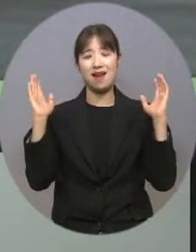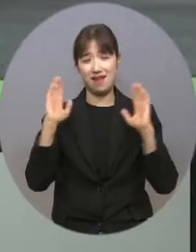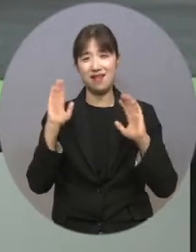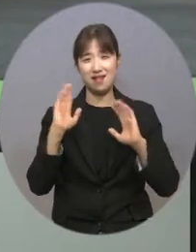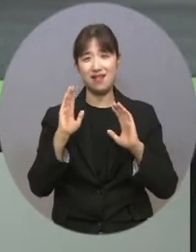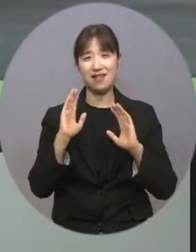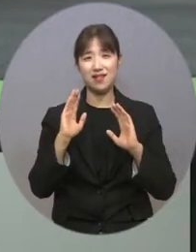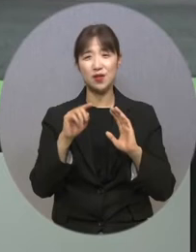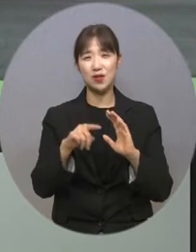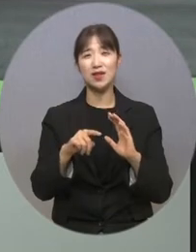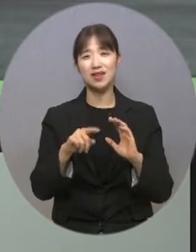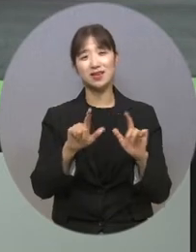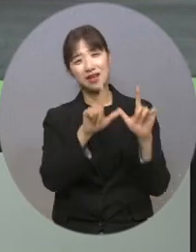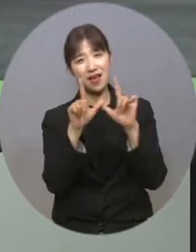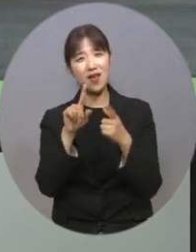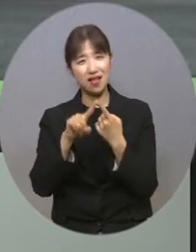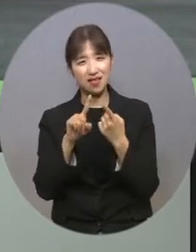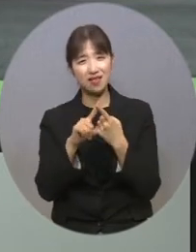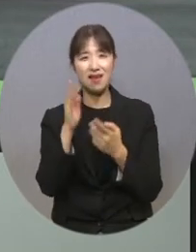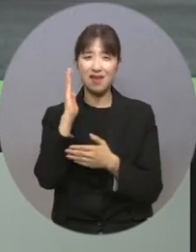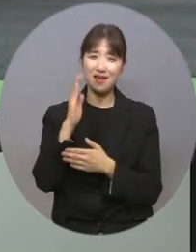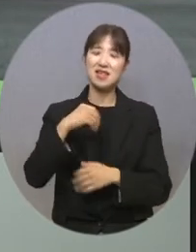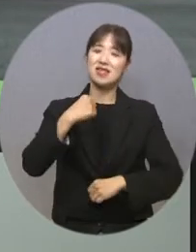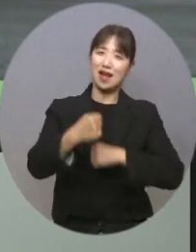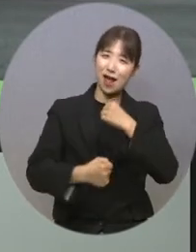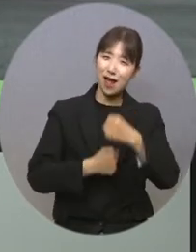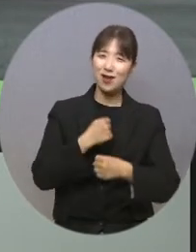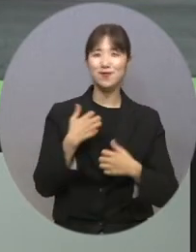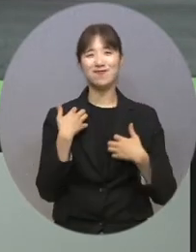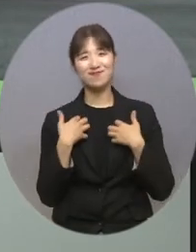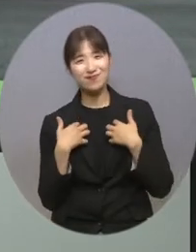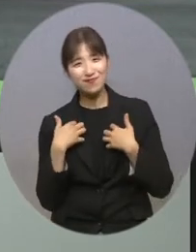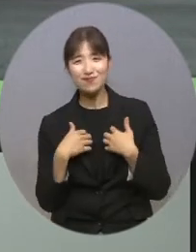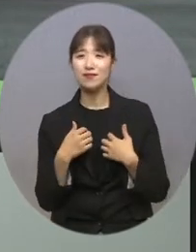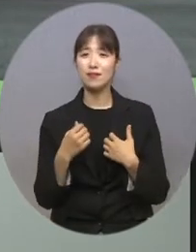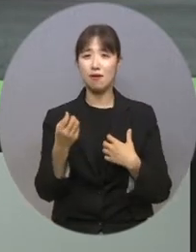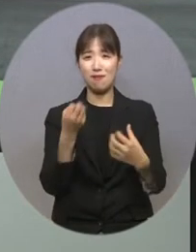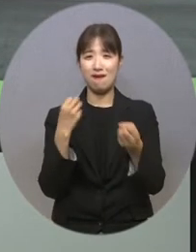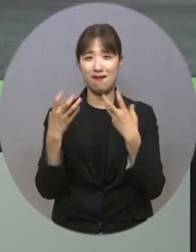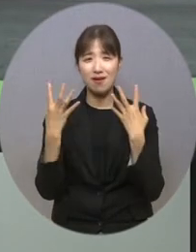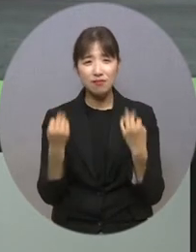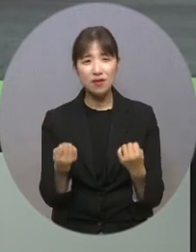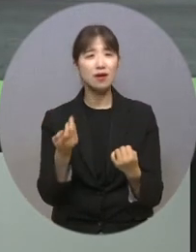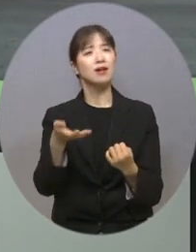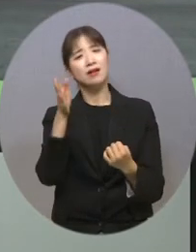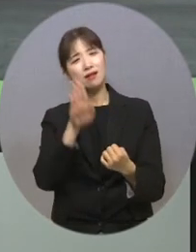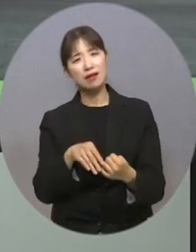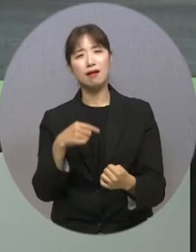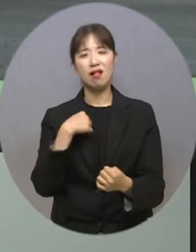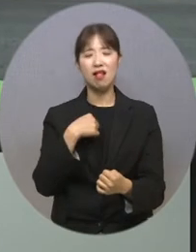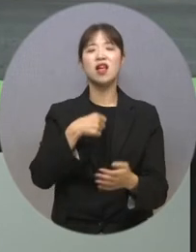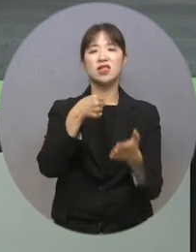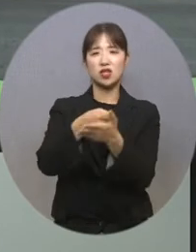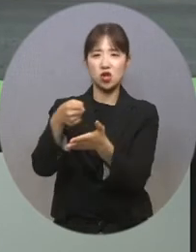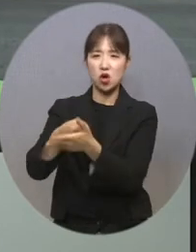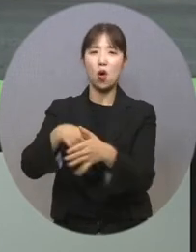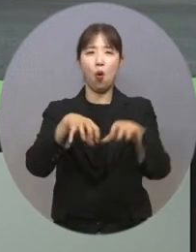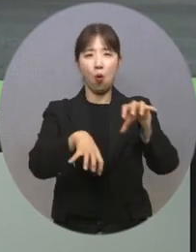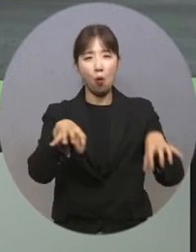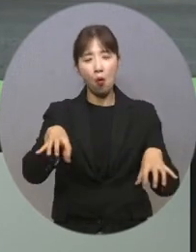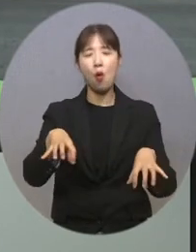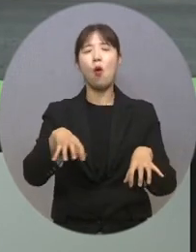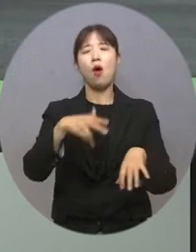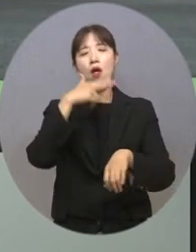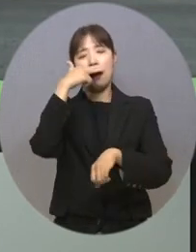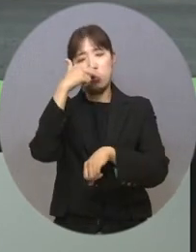대학생 와 이런거 를 얘기할 때 뭐 자유 낭만 이런 얘기 또 많이 하잖아요 근데 정해 진 곳을 파악하는 데도